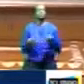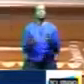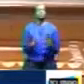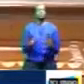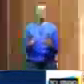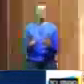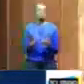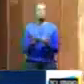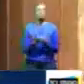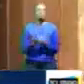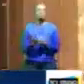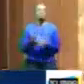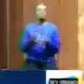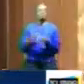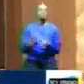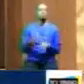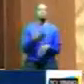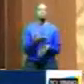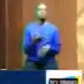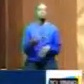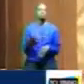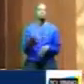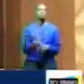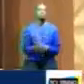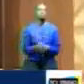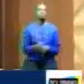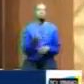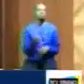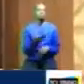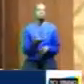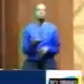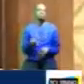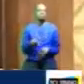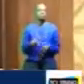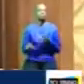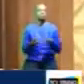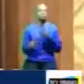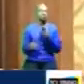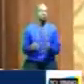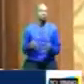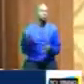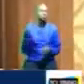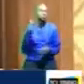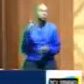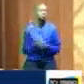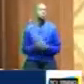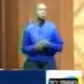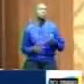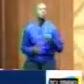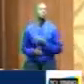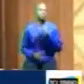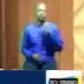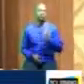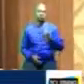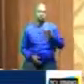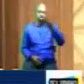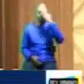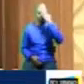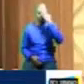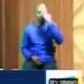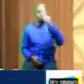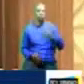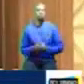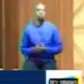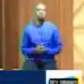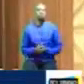wazi itafanye. Des petites choses que nous ne faisons pas. Ni tule bitu kidogo tula tufanye. Écoutez. Musikie. Nous devons reconnaître. Tunapasha